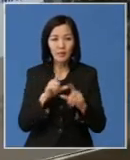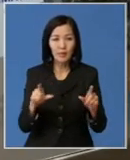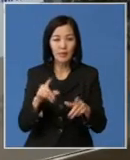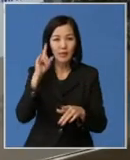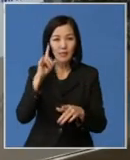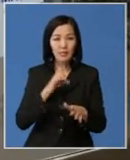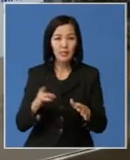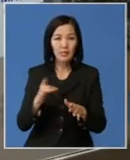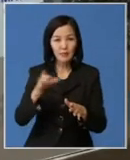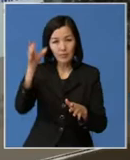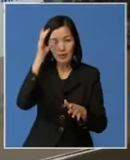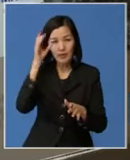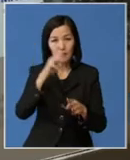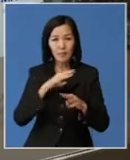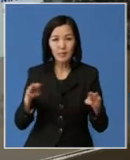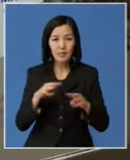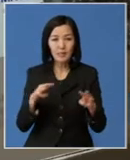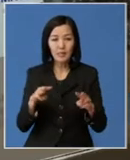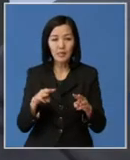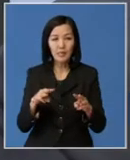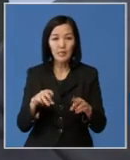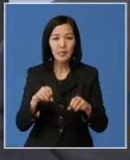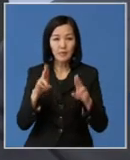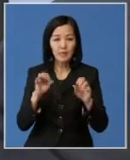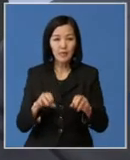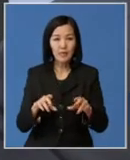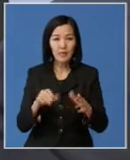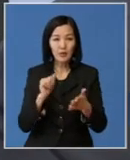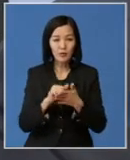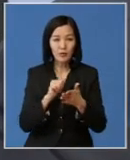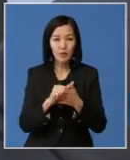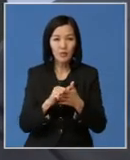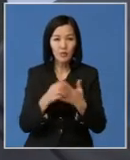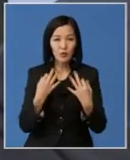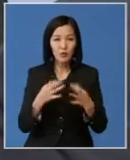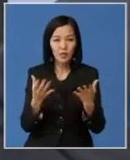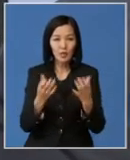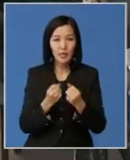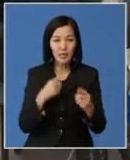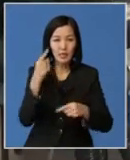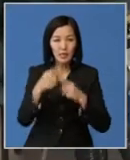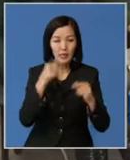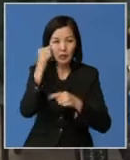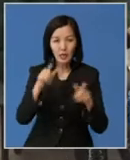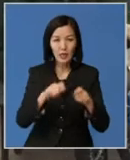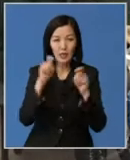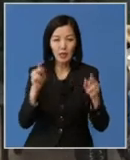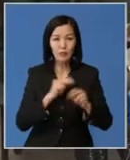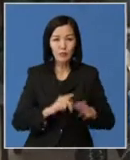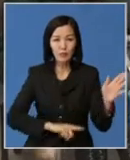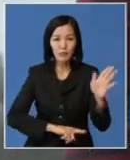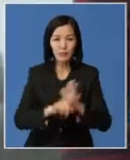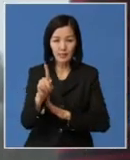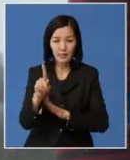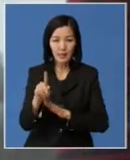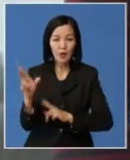Қазақстан Республикасының білім және ғылым министрлігінің арнайы лицензиясын алды. Жаңа оқу орны келер жылы жұмысын бастап, білімгерлерді